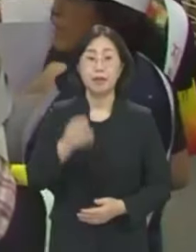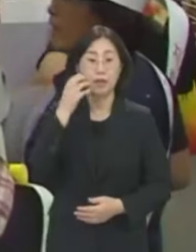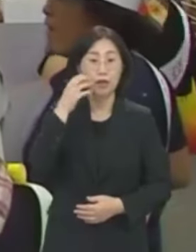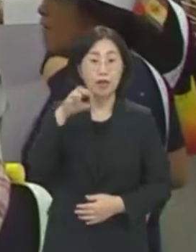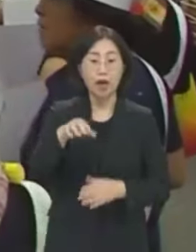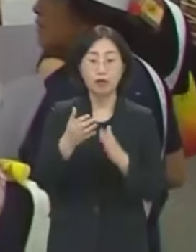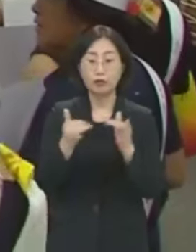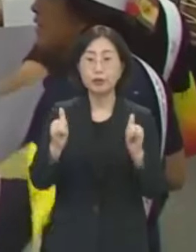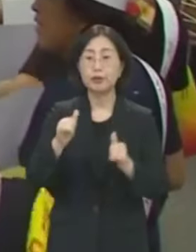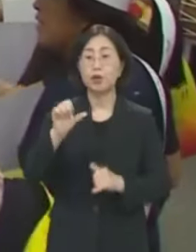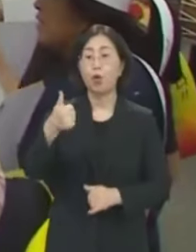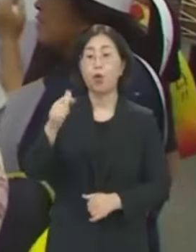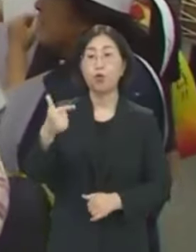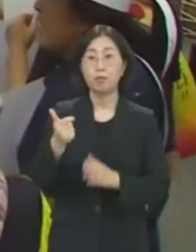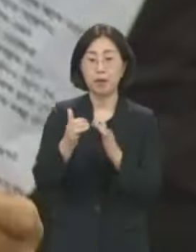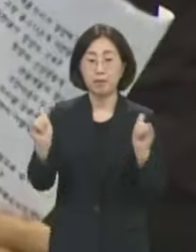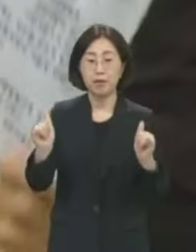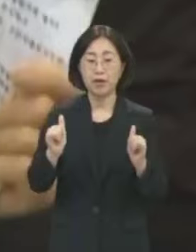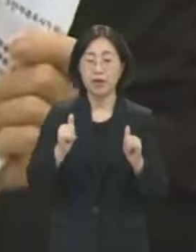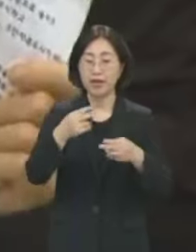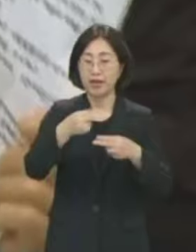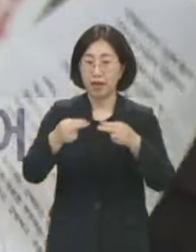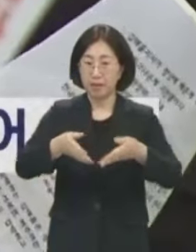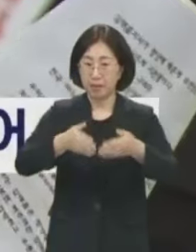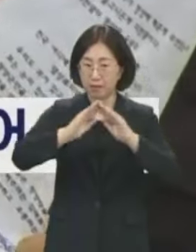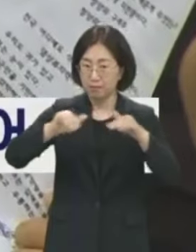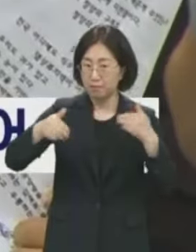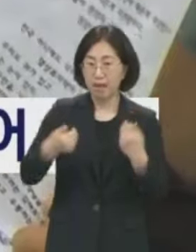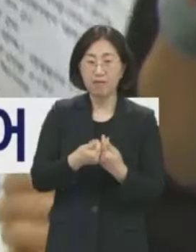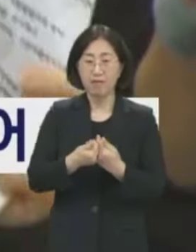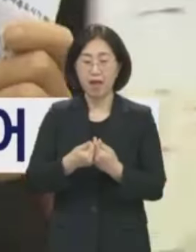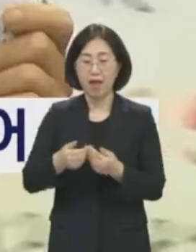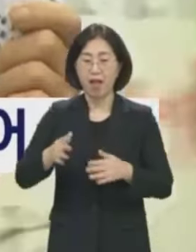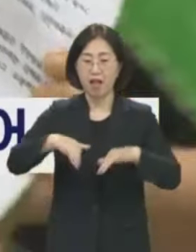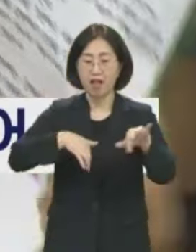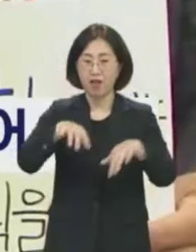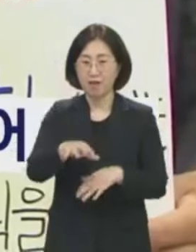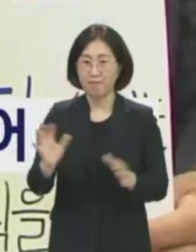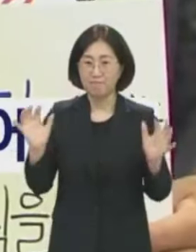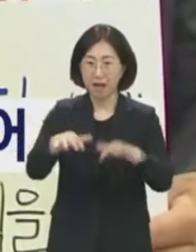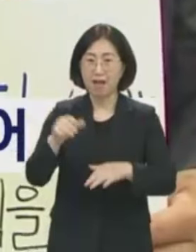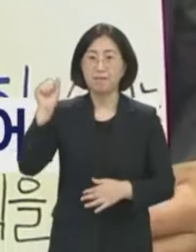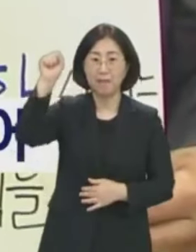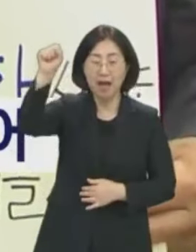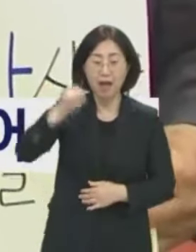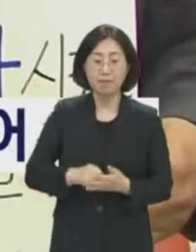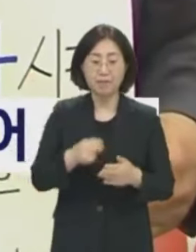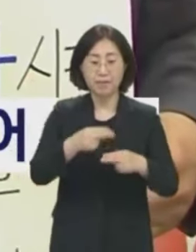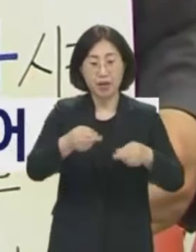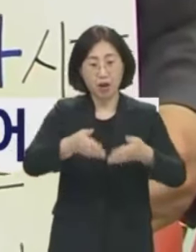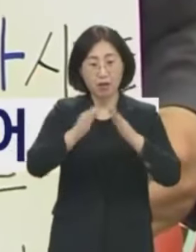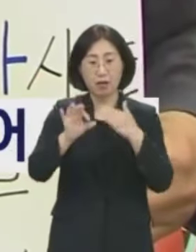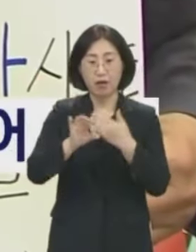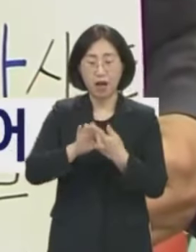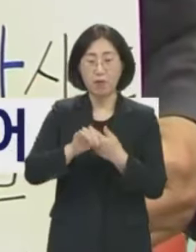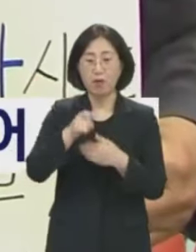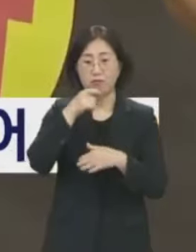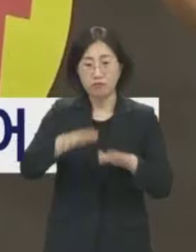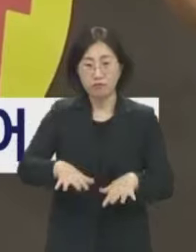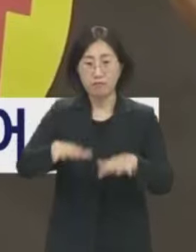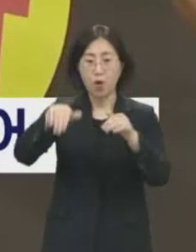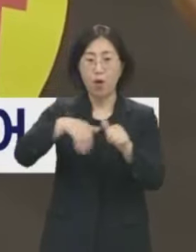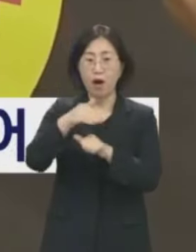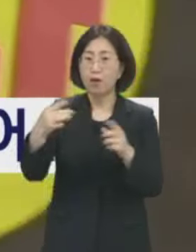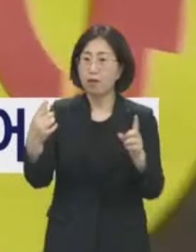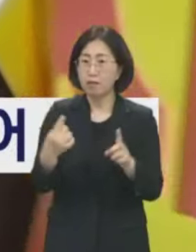청양군 주민 5, 600명이 댐 건설을 결사 반대하며 거리로 나섰습니다. 댐을 건설하며 수몰 피해와 환경 변화,